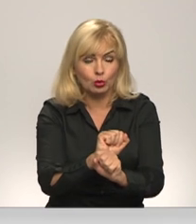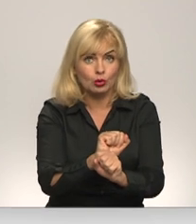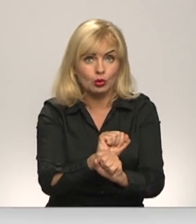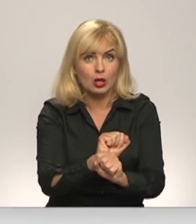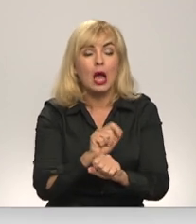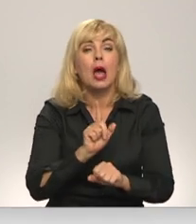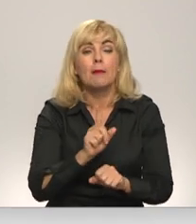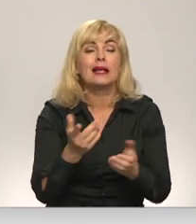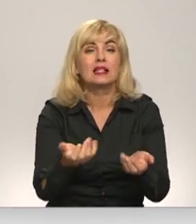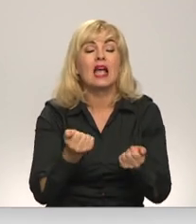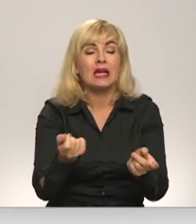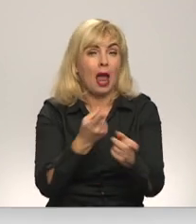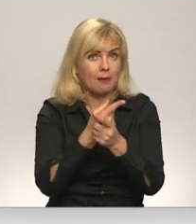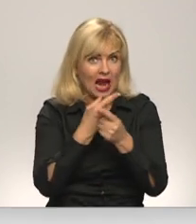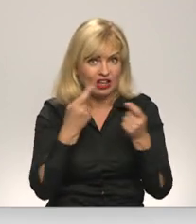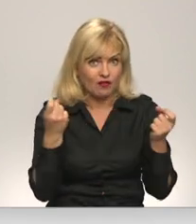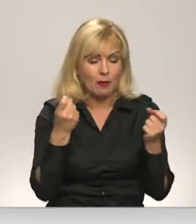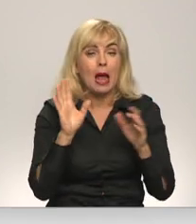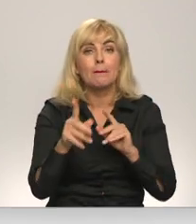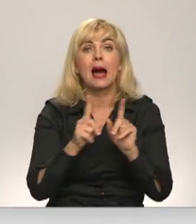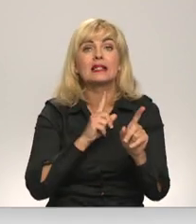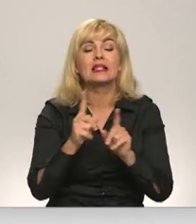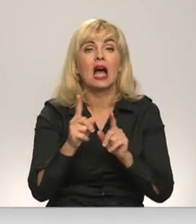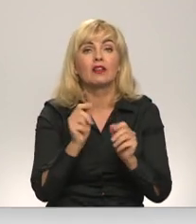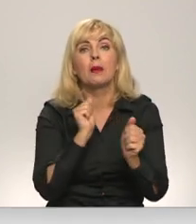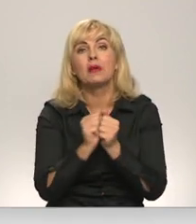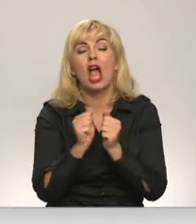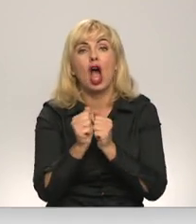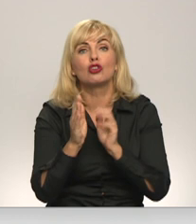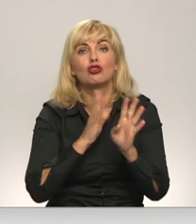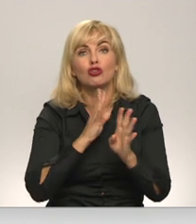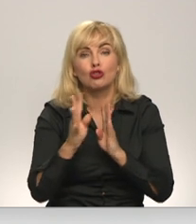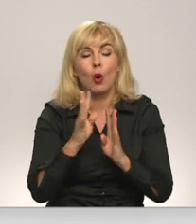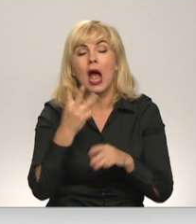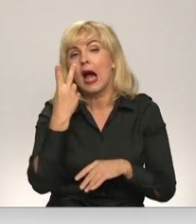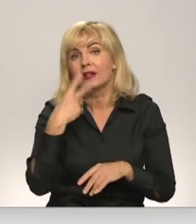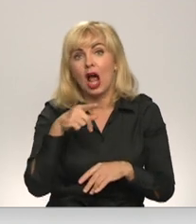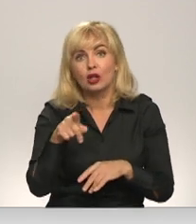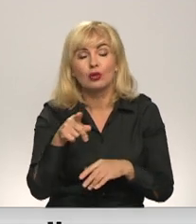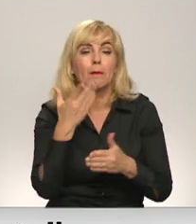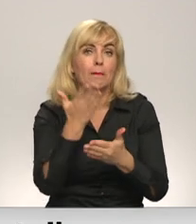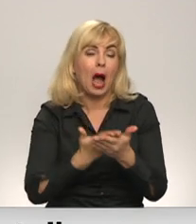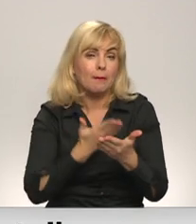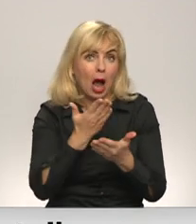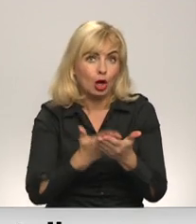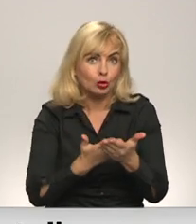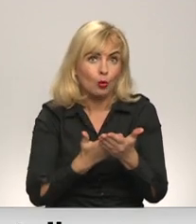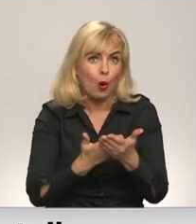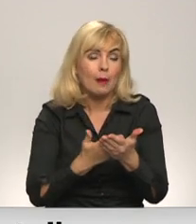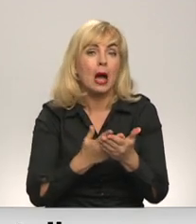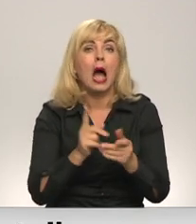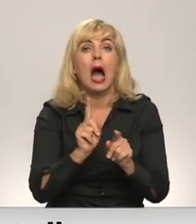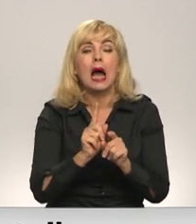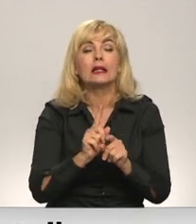skrupulozu informāciju par satiksmes intensitāti, un mēs redzējām, ka šie te pamatojumi, kurus tostarp arī